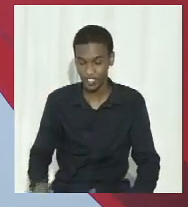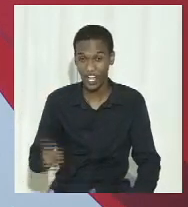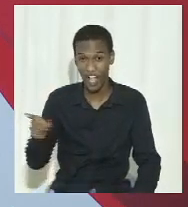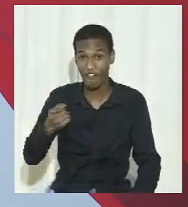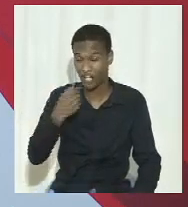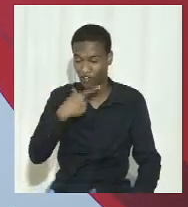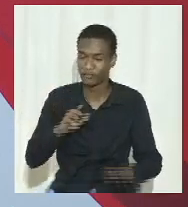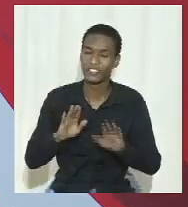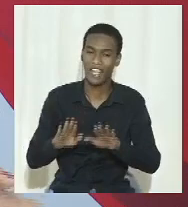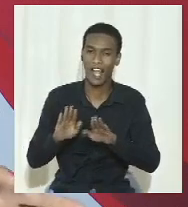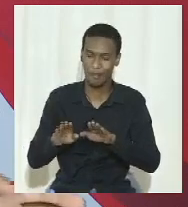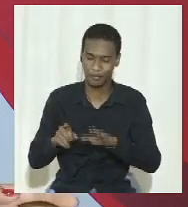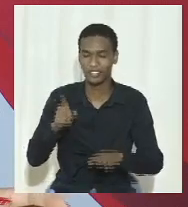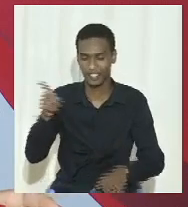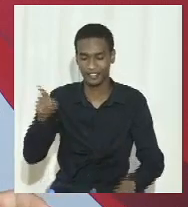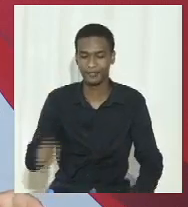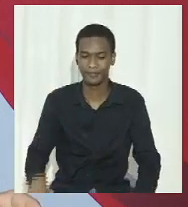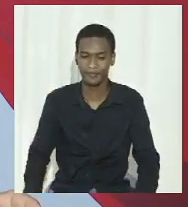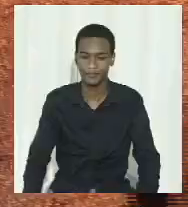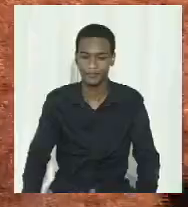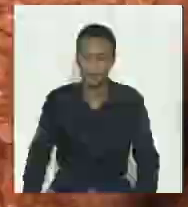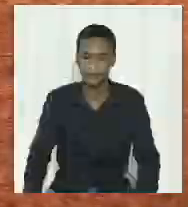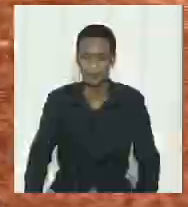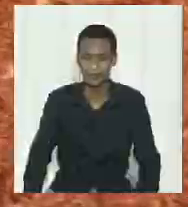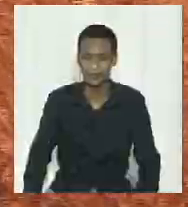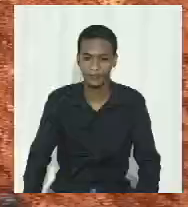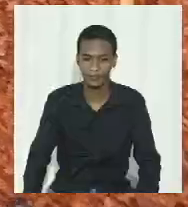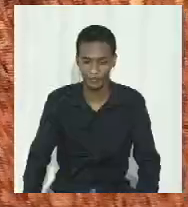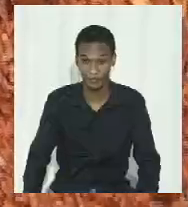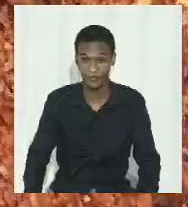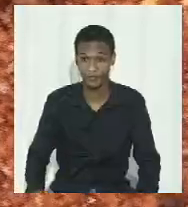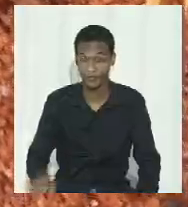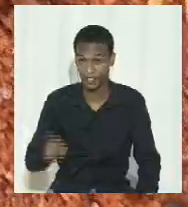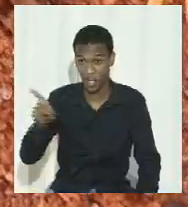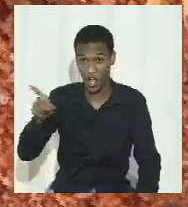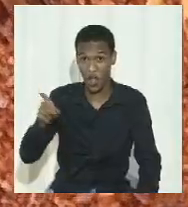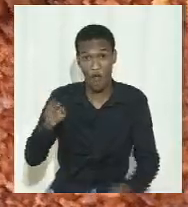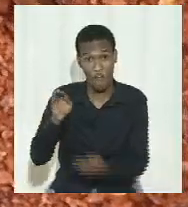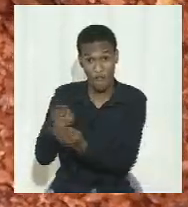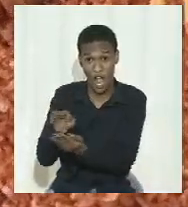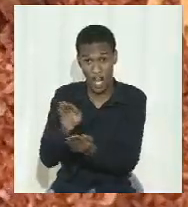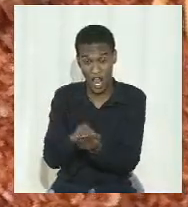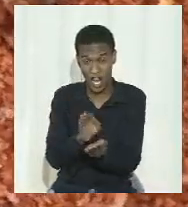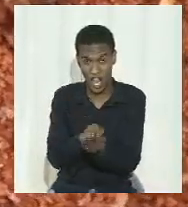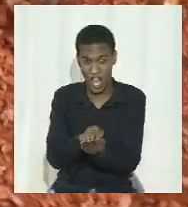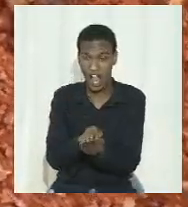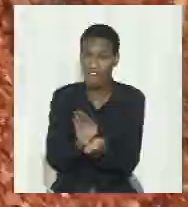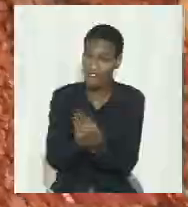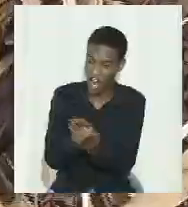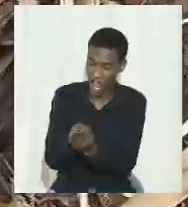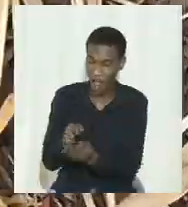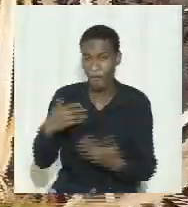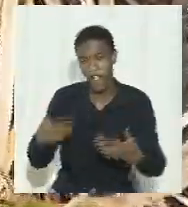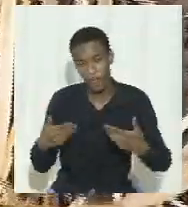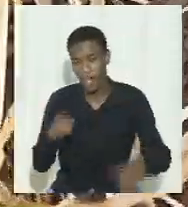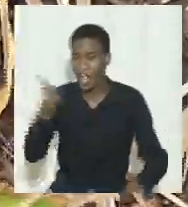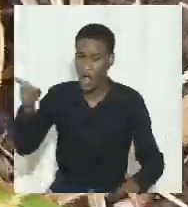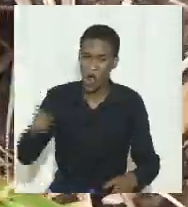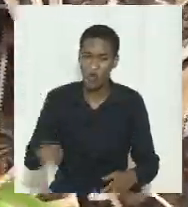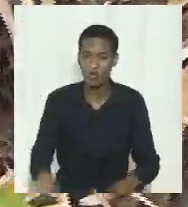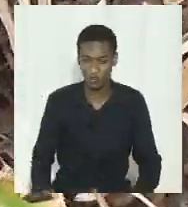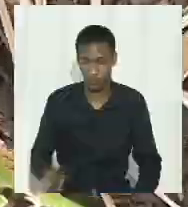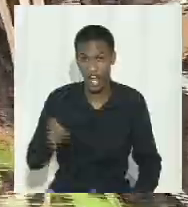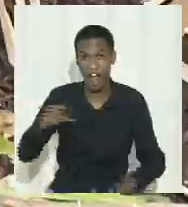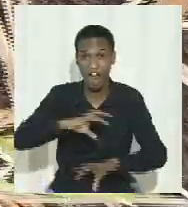andriantina tenaina solotenanay anyosy. Mirongatra ny kijeza sy ny valala ifary elatra aty amin'ny faritry Orombe ka